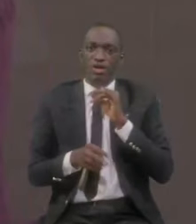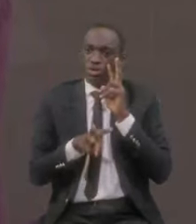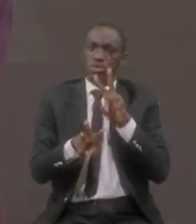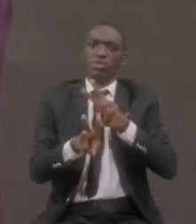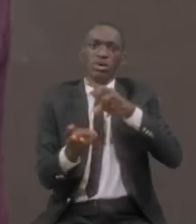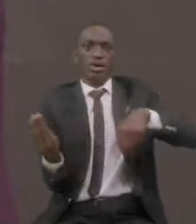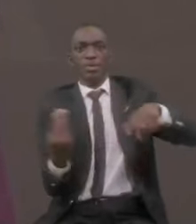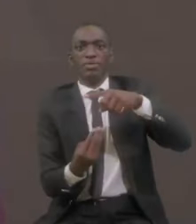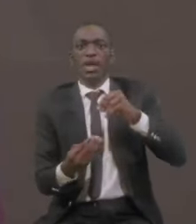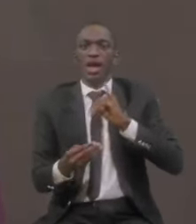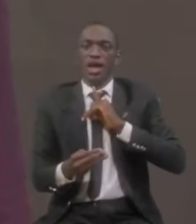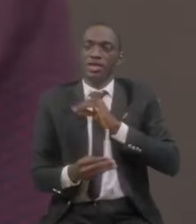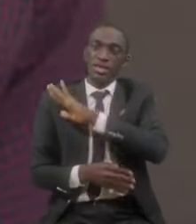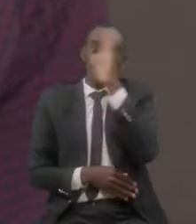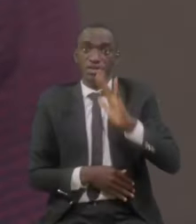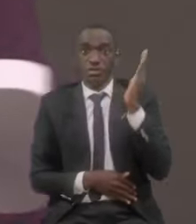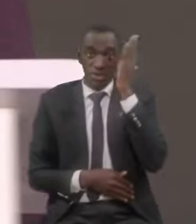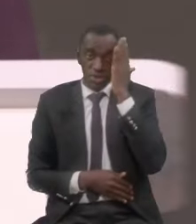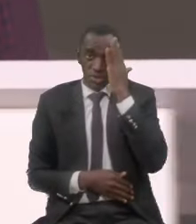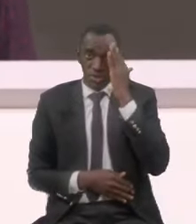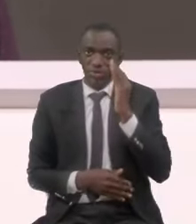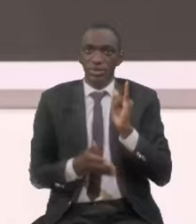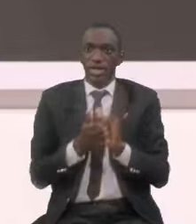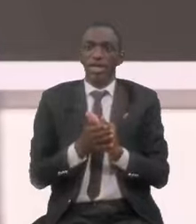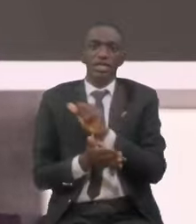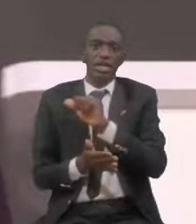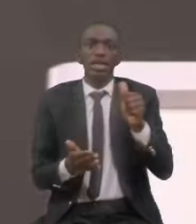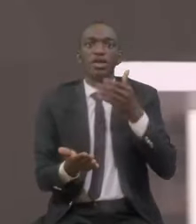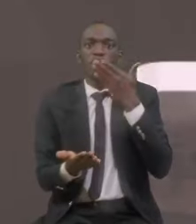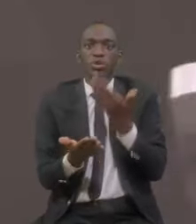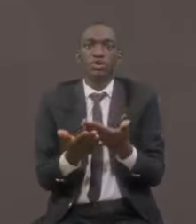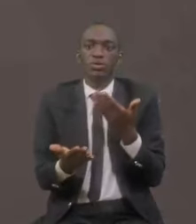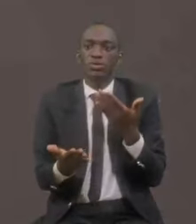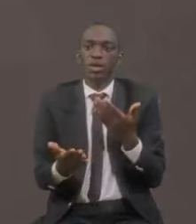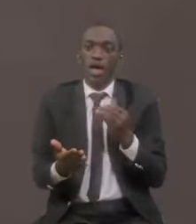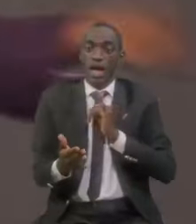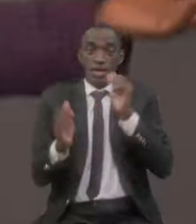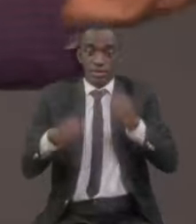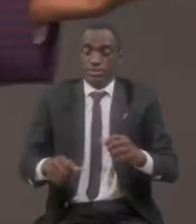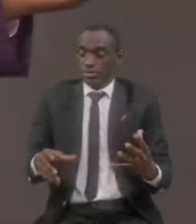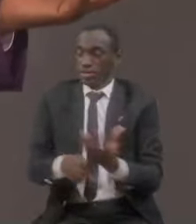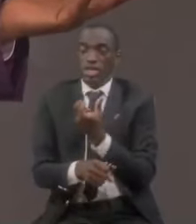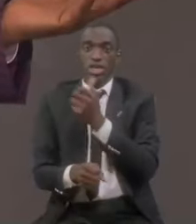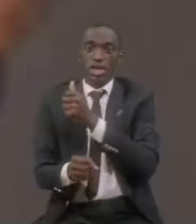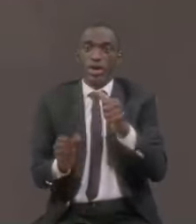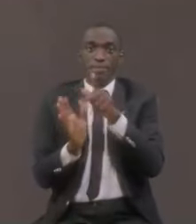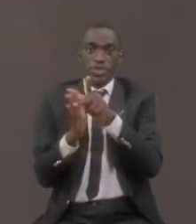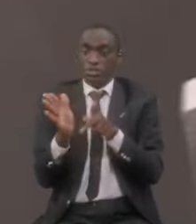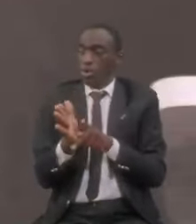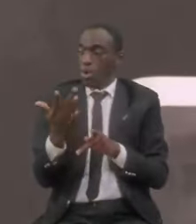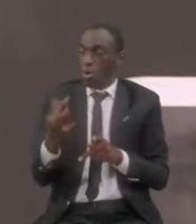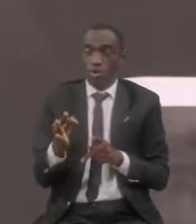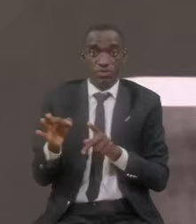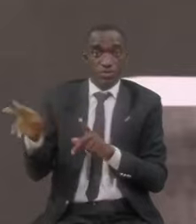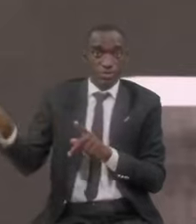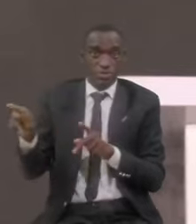n'ai jamais su que je pouvais prendre les principes de ceux-là qui sont devenus